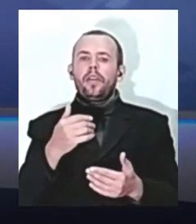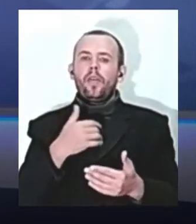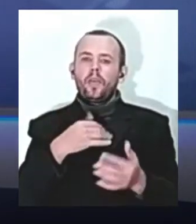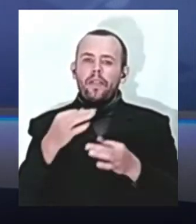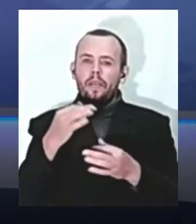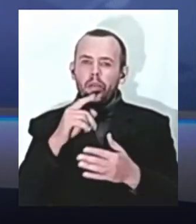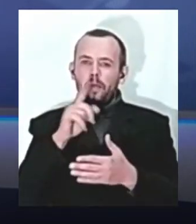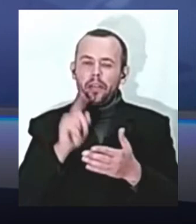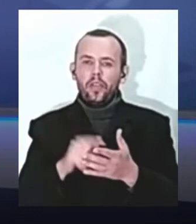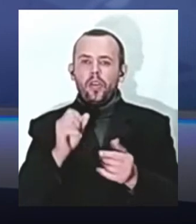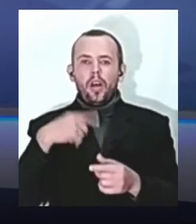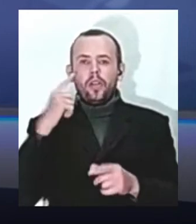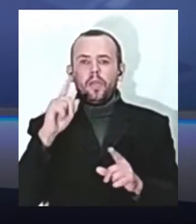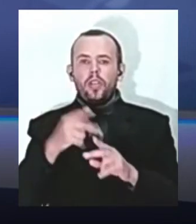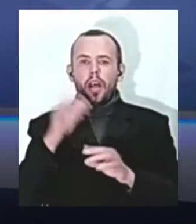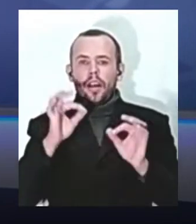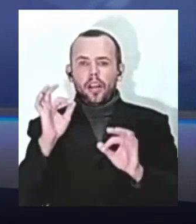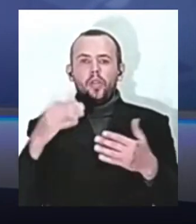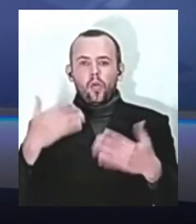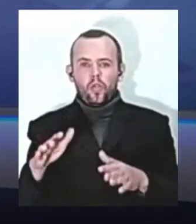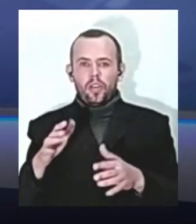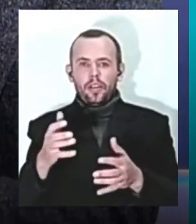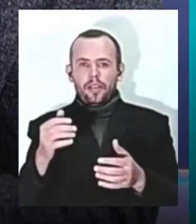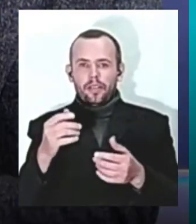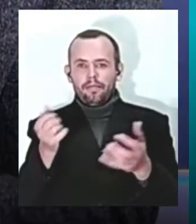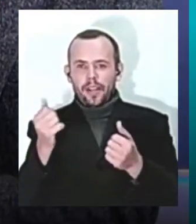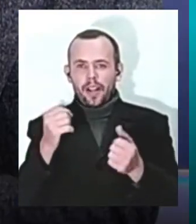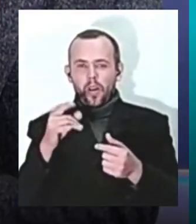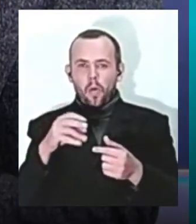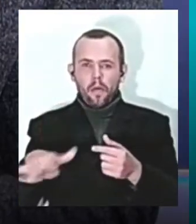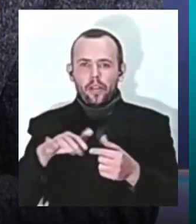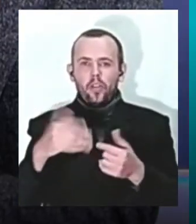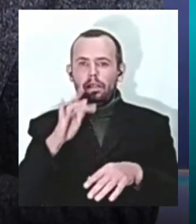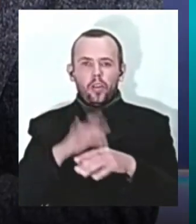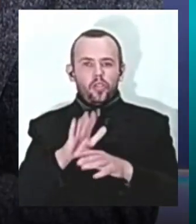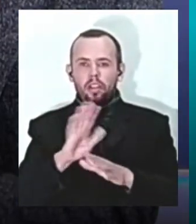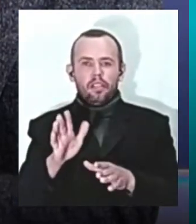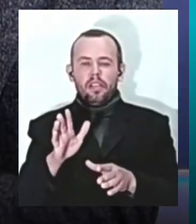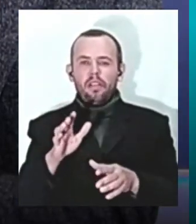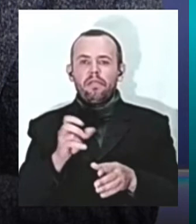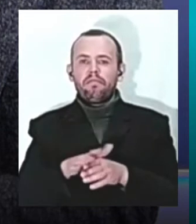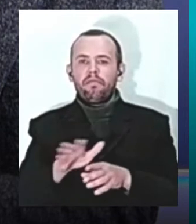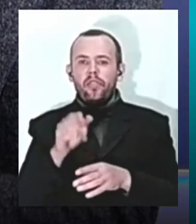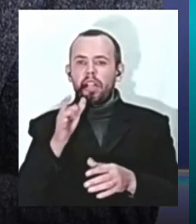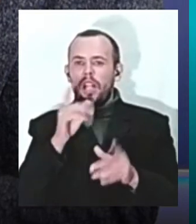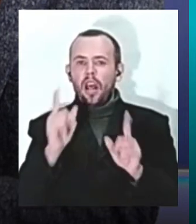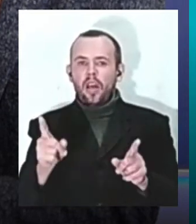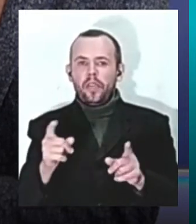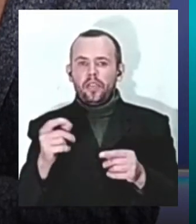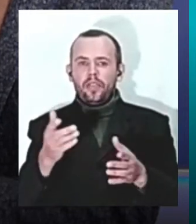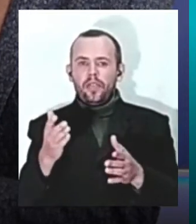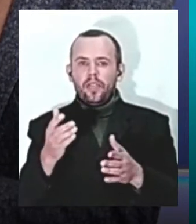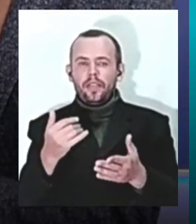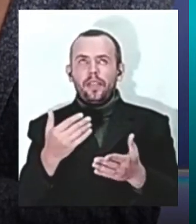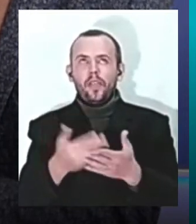думаю, що цей рейтинг уже показує ті громади, які фактично неспроможні. От є такий термін, да, який вже був використовувався після того, як